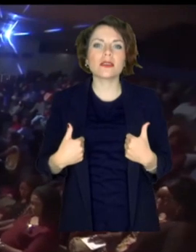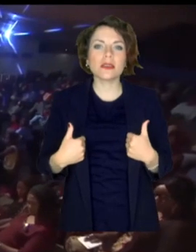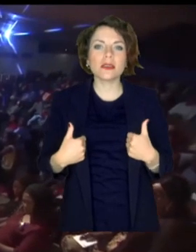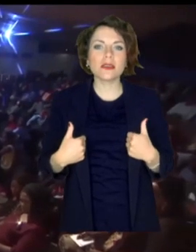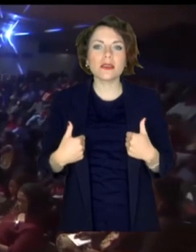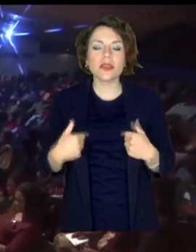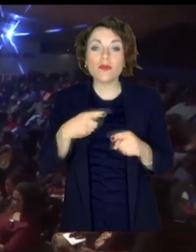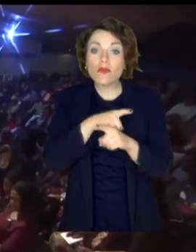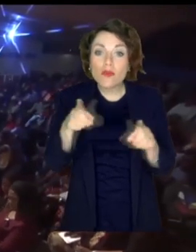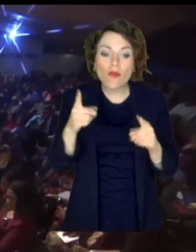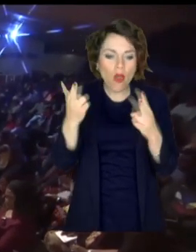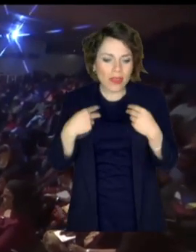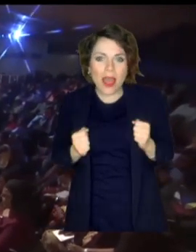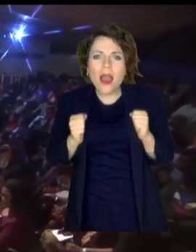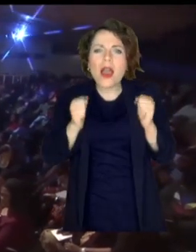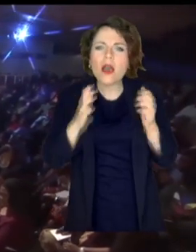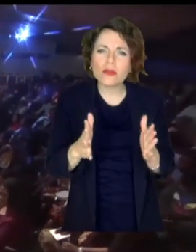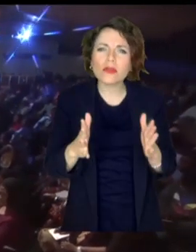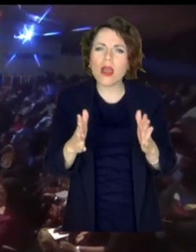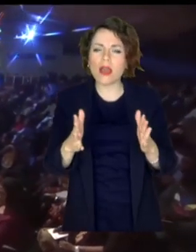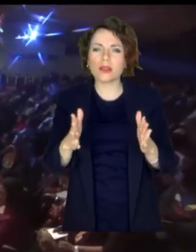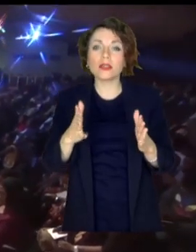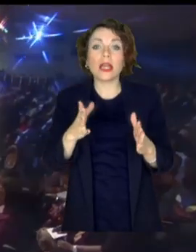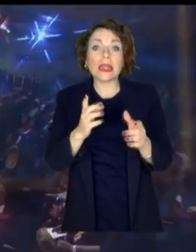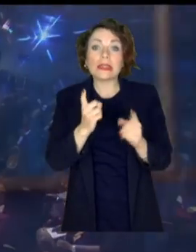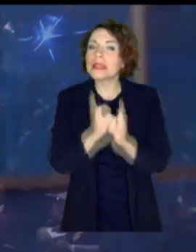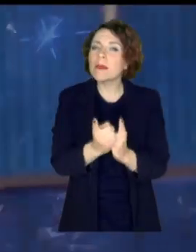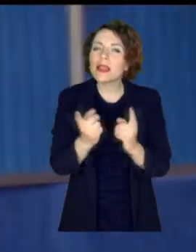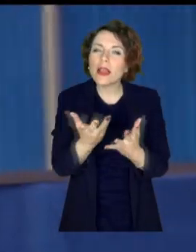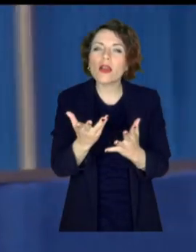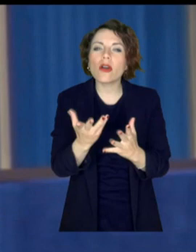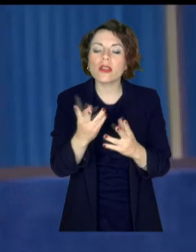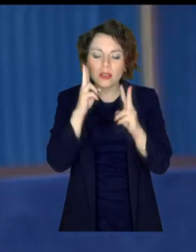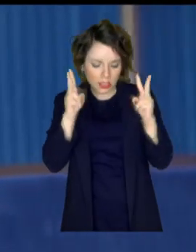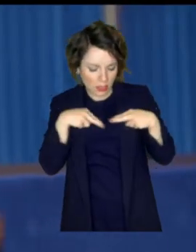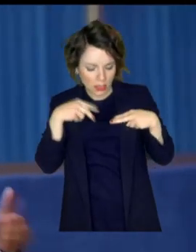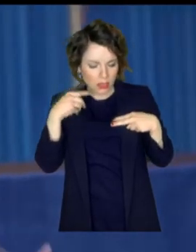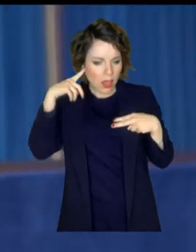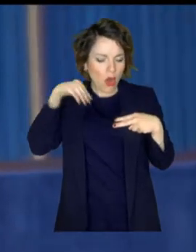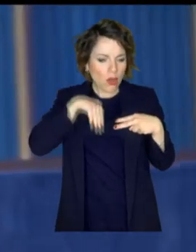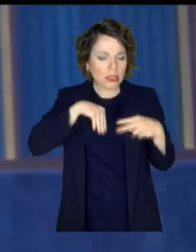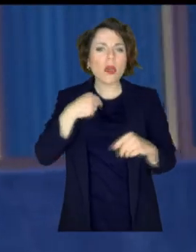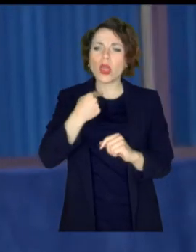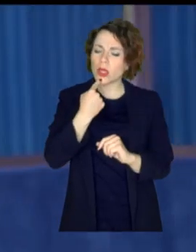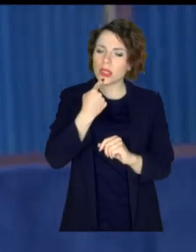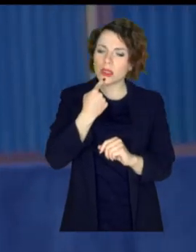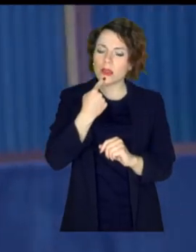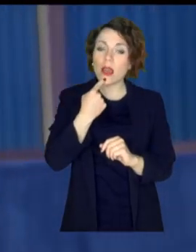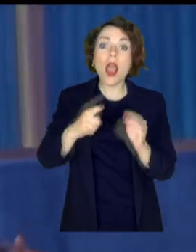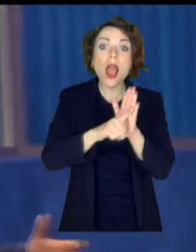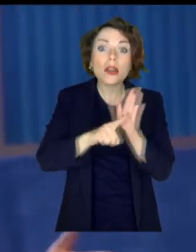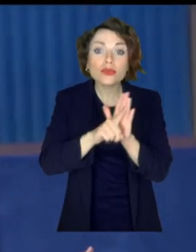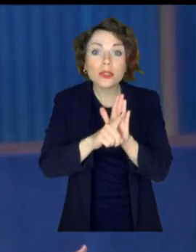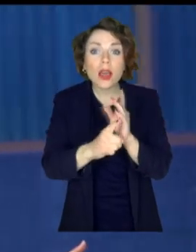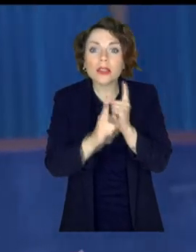La vostra audacia nella vita dipende dalla coscienza di chi siete. E i risultati che avrete nella vita dipendono